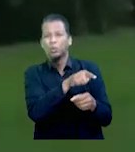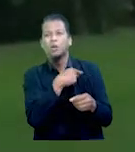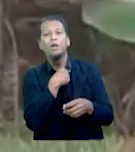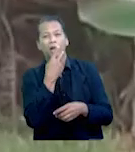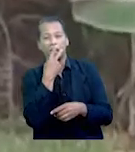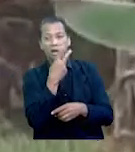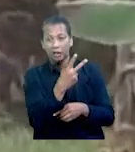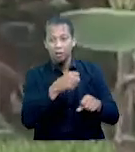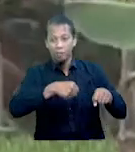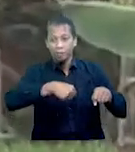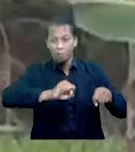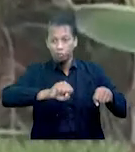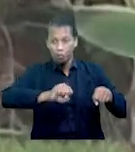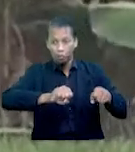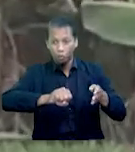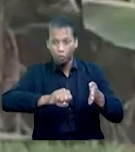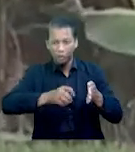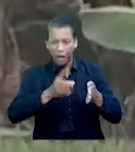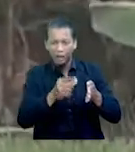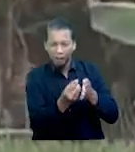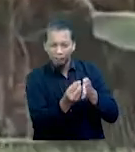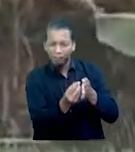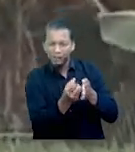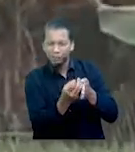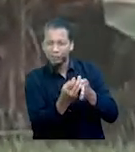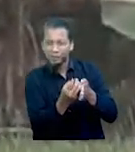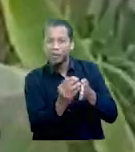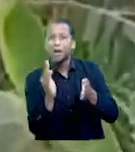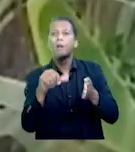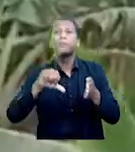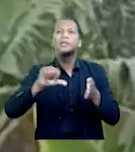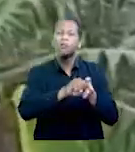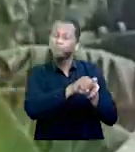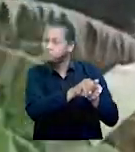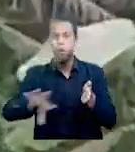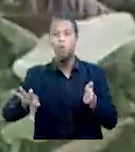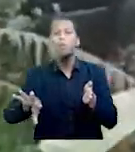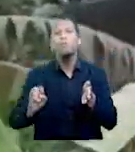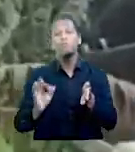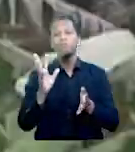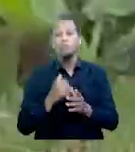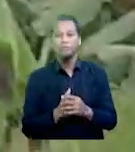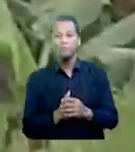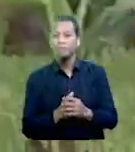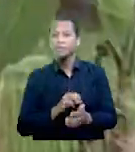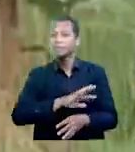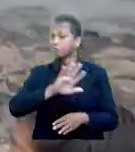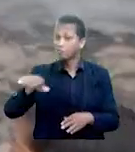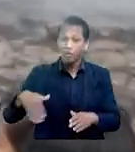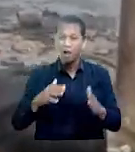dihidupkan. Api langsung menyambar ke dalam isi BBM yang sudah satu minggu tidak diaktifkan hingga meludeskan seluruh bangunan beserta